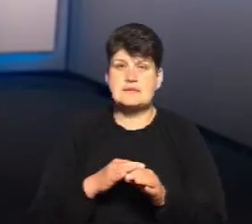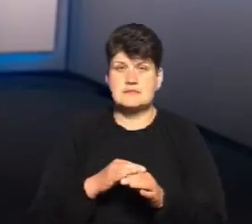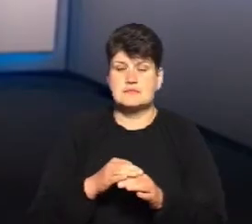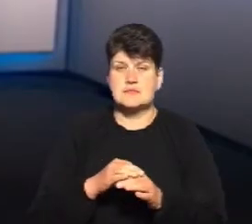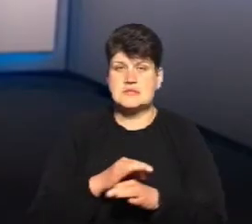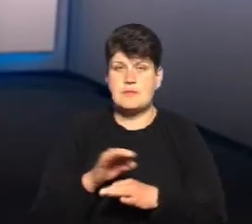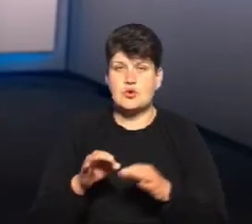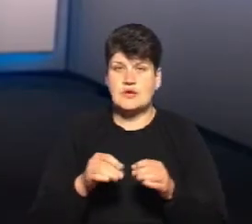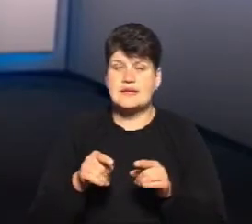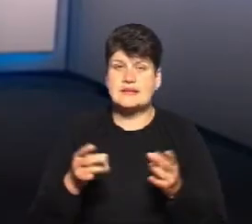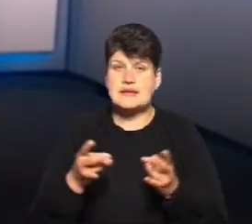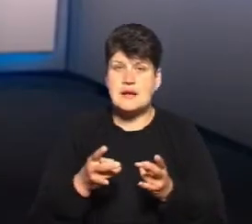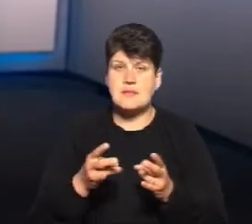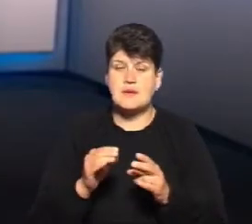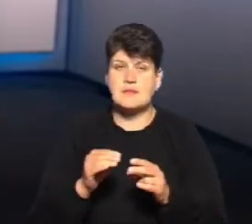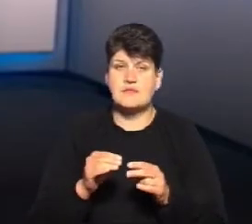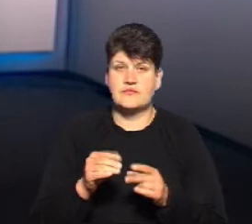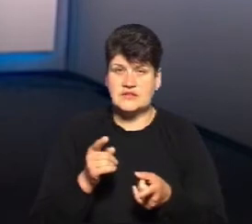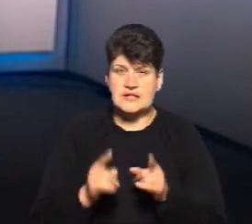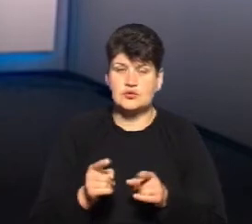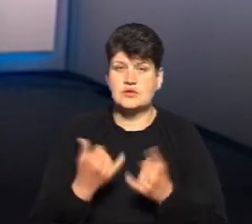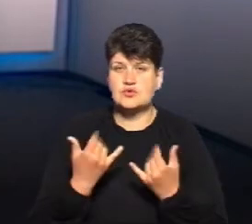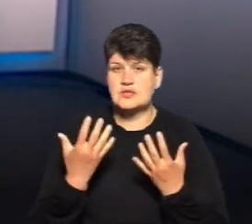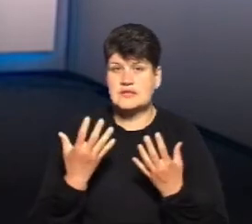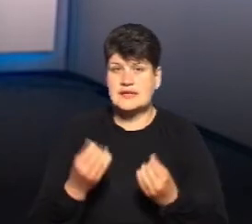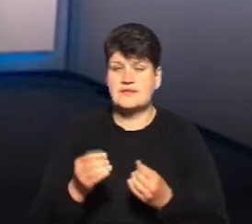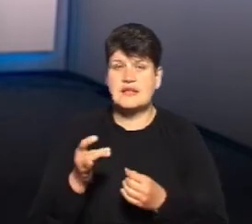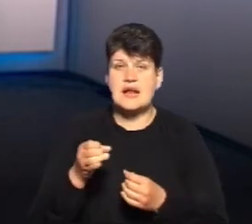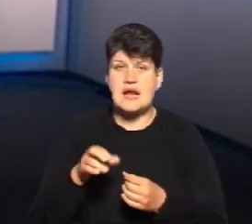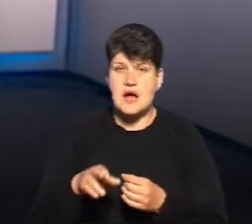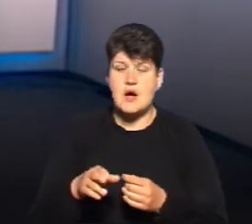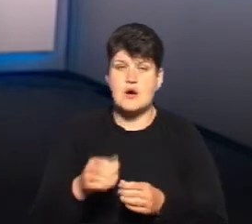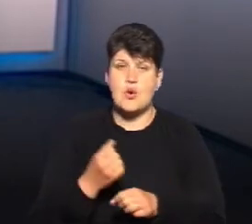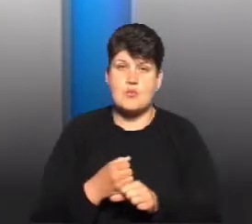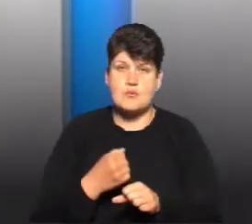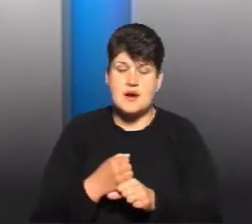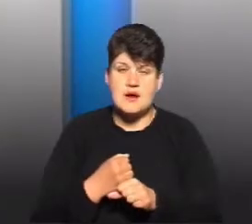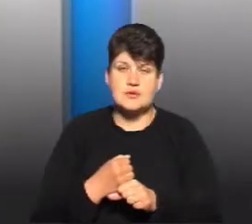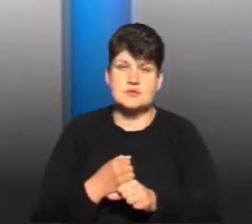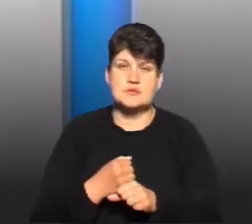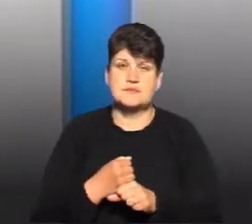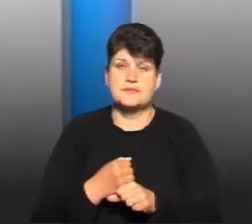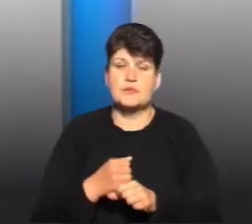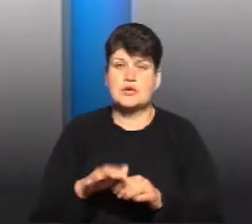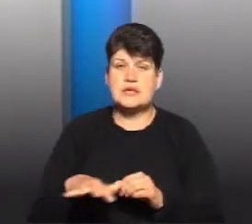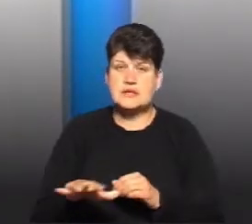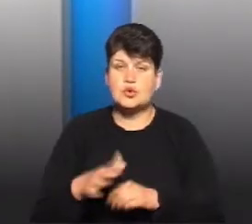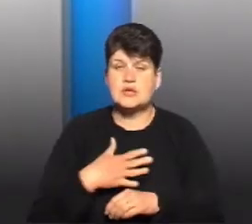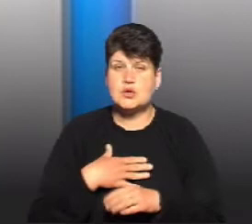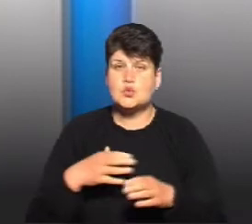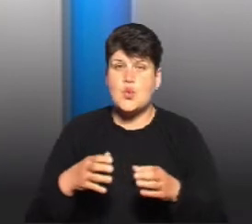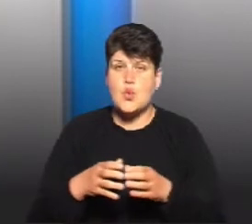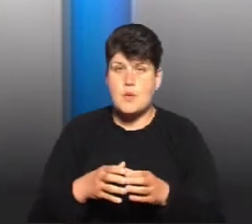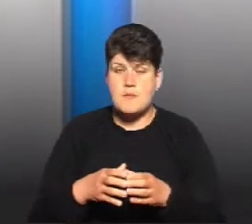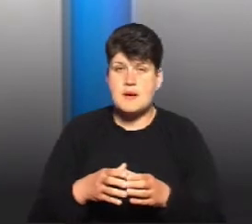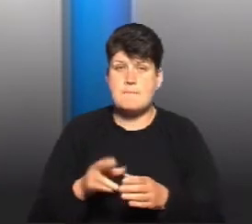треба просто винести в натурі, тому що на сьогоднішній день вони як ріля обробляються, тому що, наприклад, в основному на території нашої громади паї